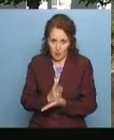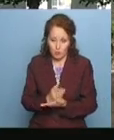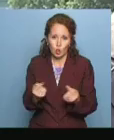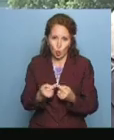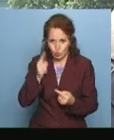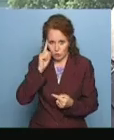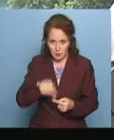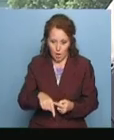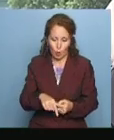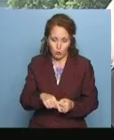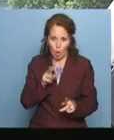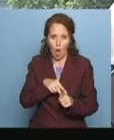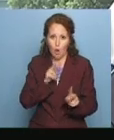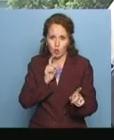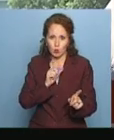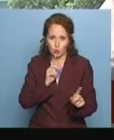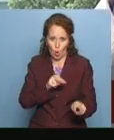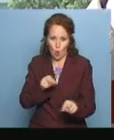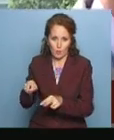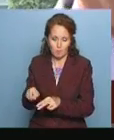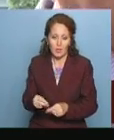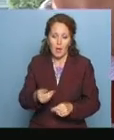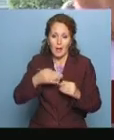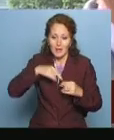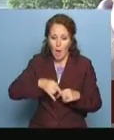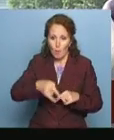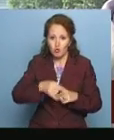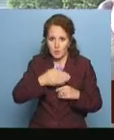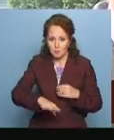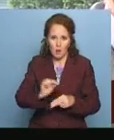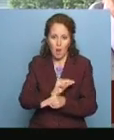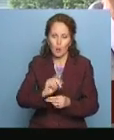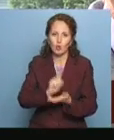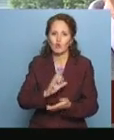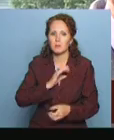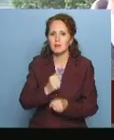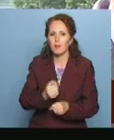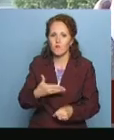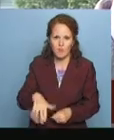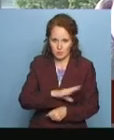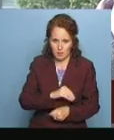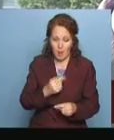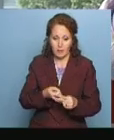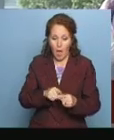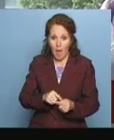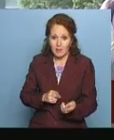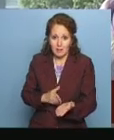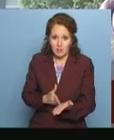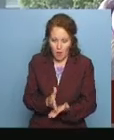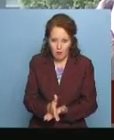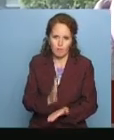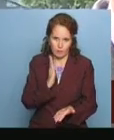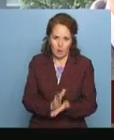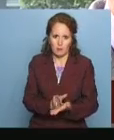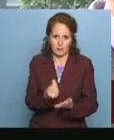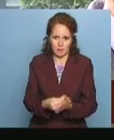контролеры. Ямочный ремонт, он должен быть сделан везде. На эти цели есть определенные средства, 20